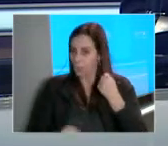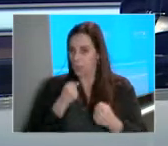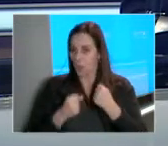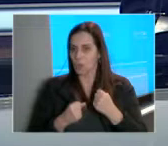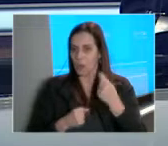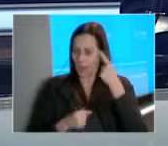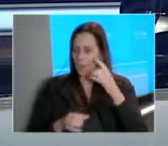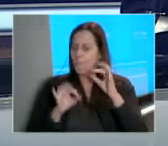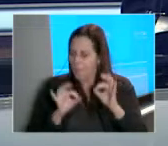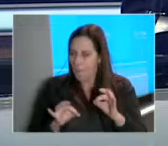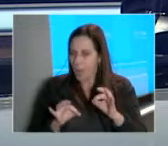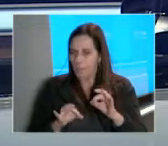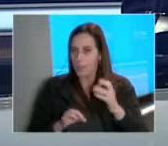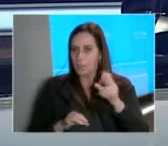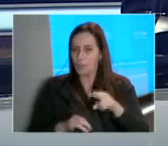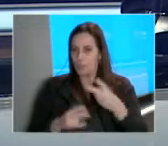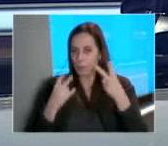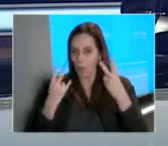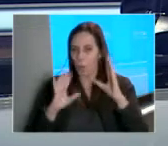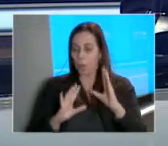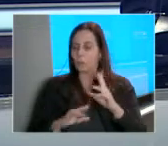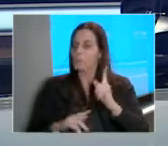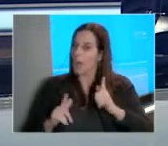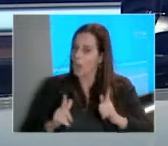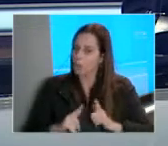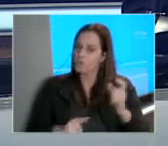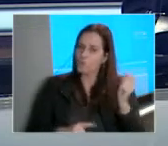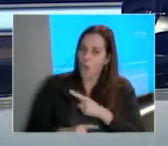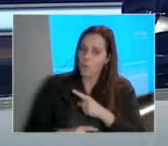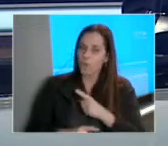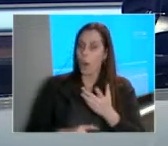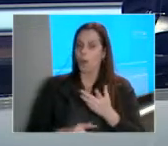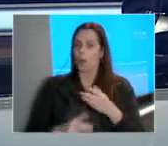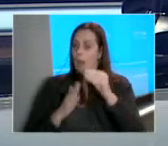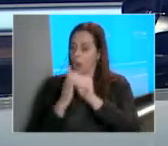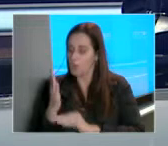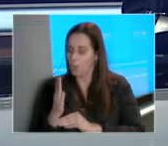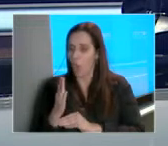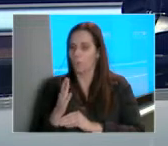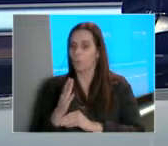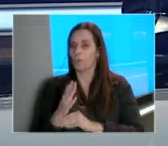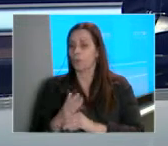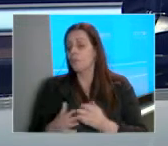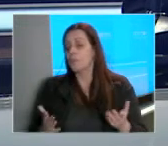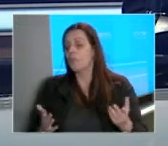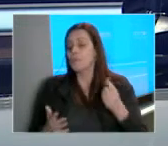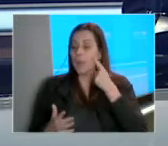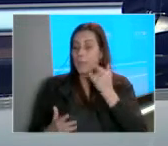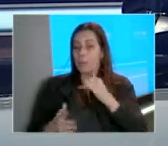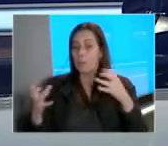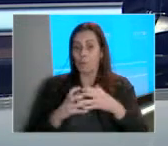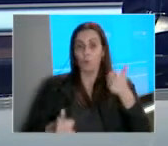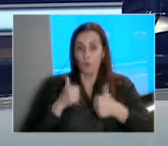מאוד לעמוד באמת את אם יש לזה משקע. צריך לחכות את לרשימות, כמו שאתה אומר, שיציגו את הרשימות, נראה איזה